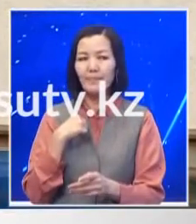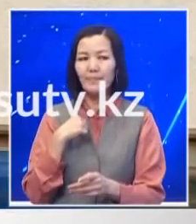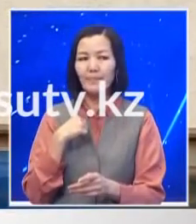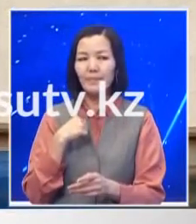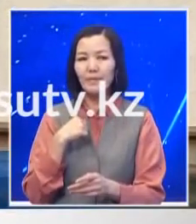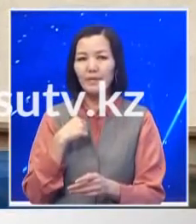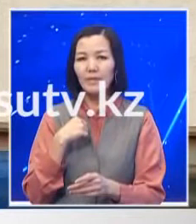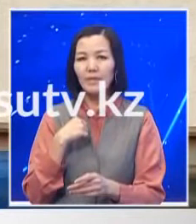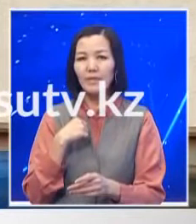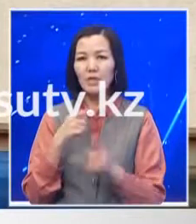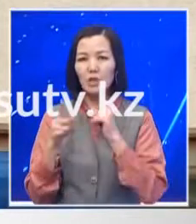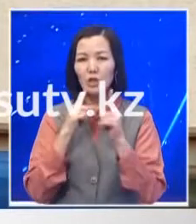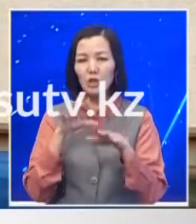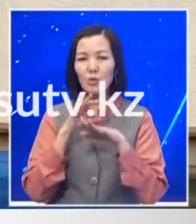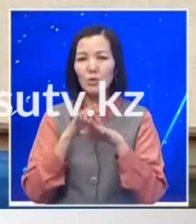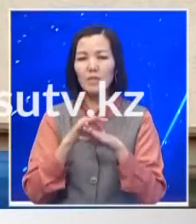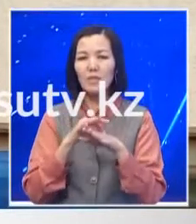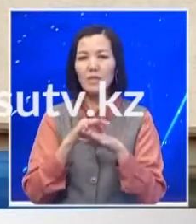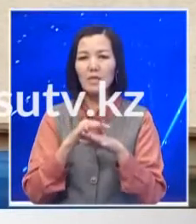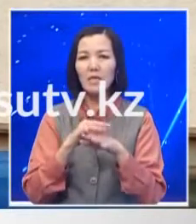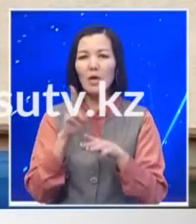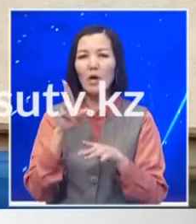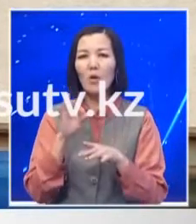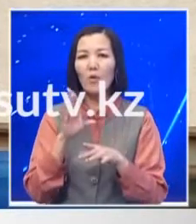үлкен жиын өткізді, мынау коронавирус туралы.